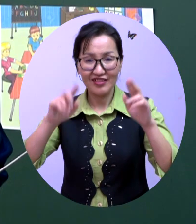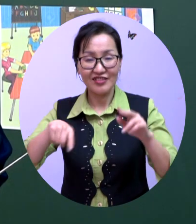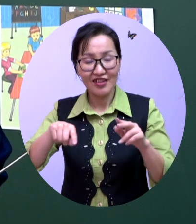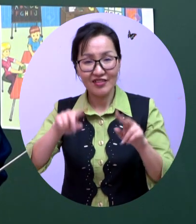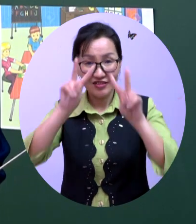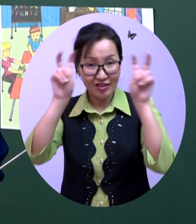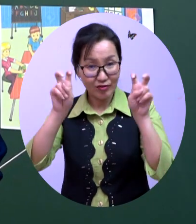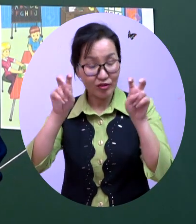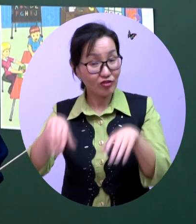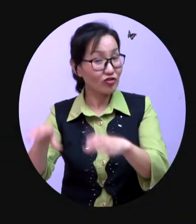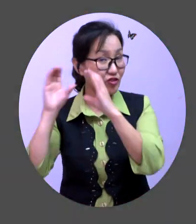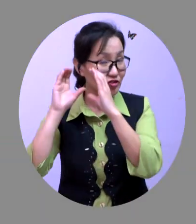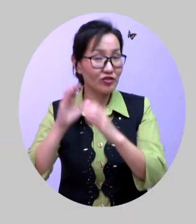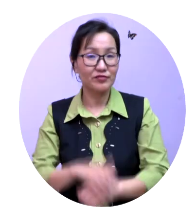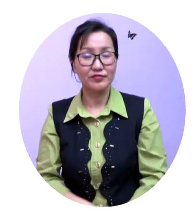ихийг сонсцгоё.